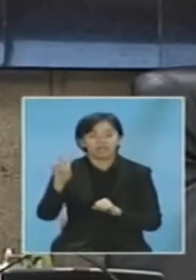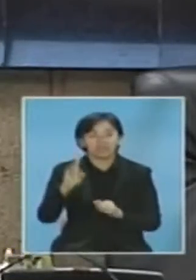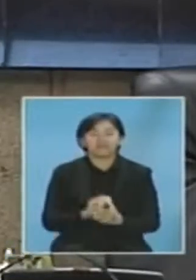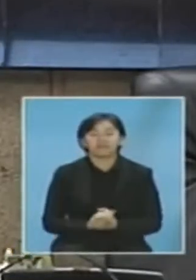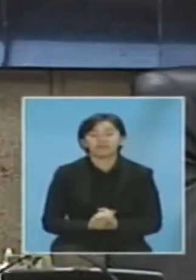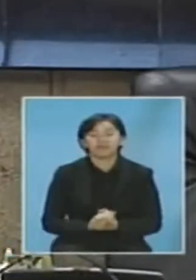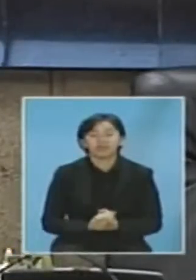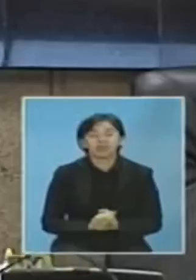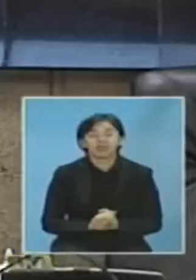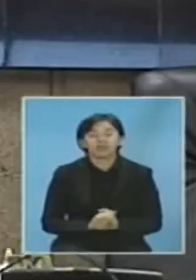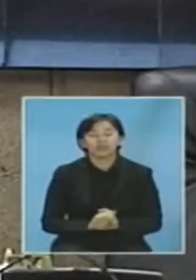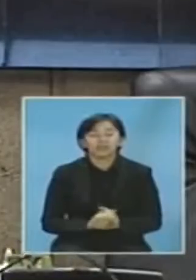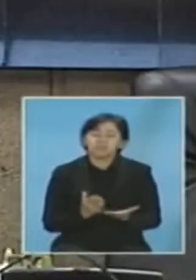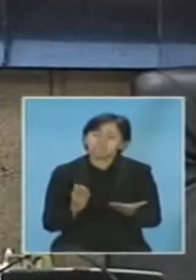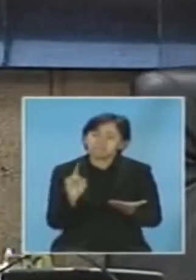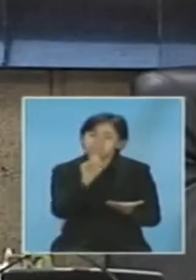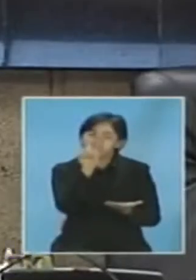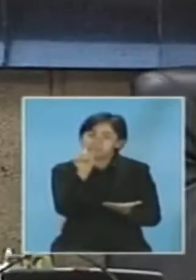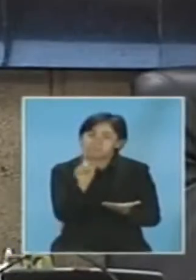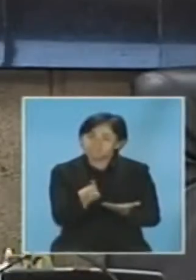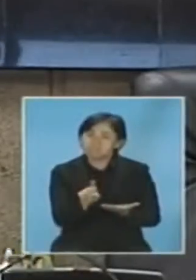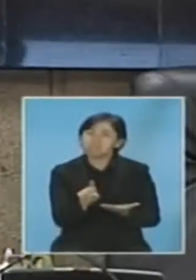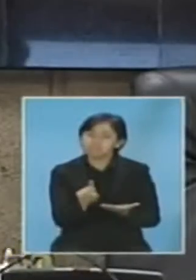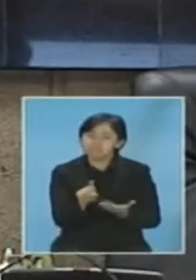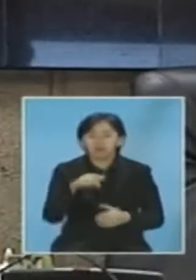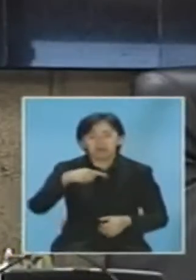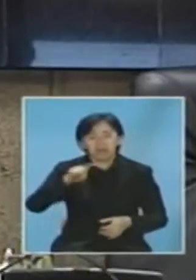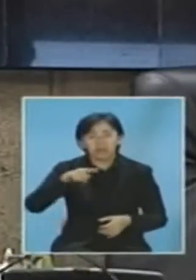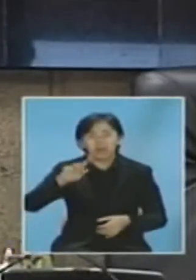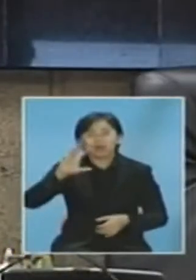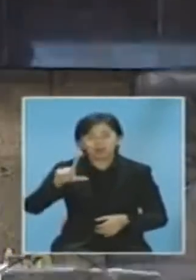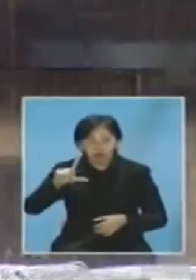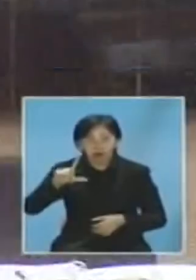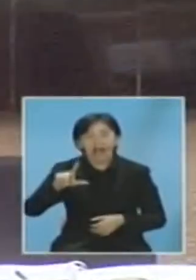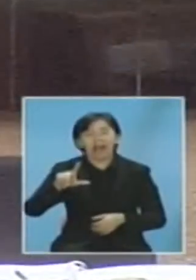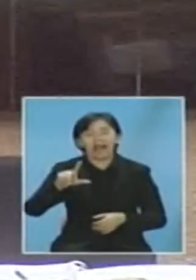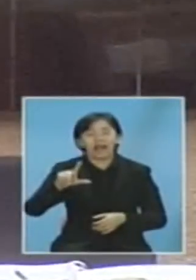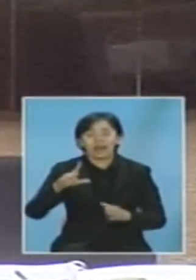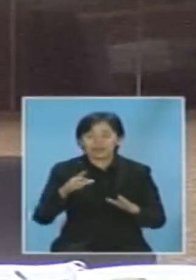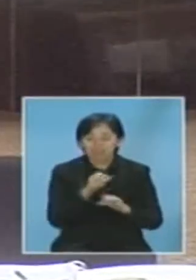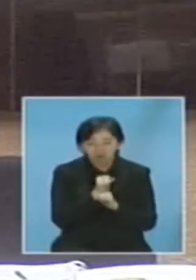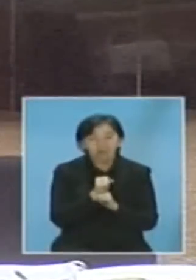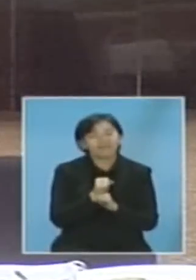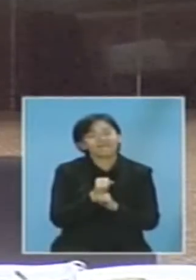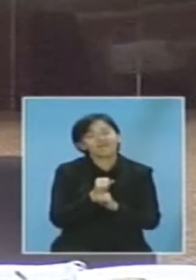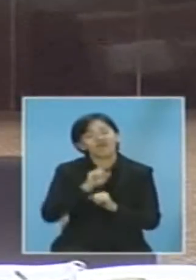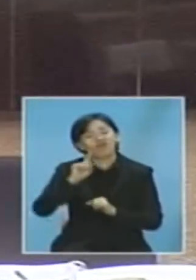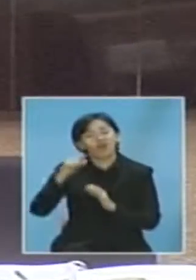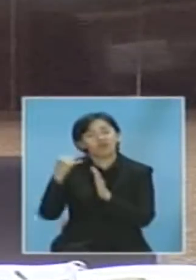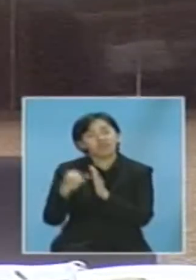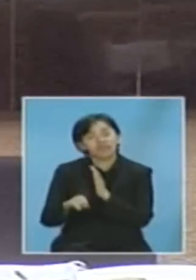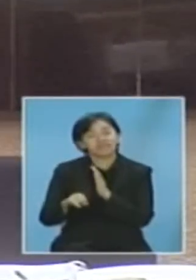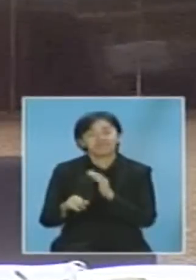2557จะเป็นการบังเอิญหรือไม่ที่ปปช.ก็ชี้มูลคดีนี้ทันทีค่ะ